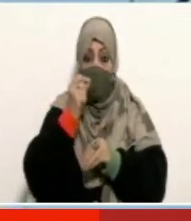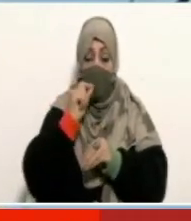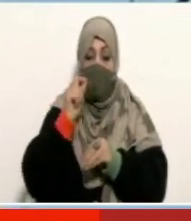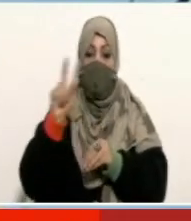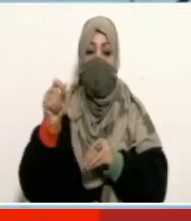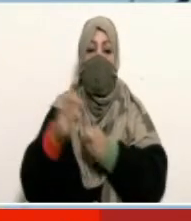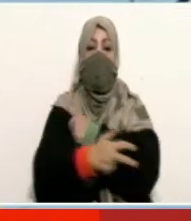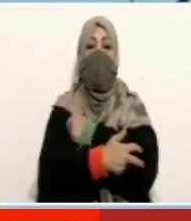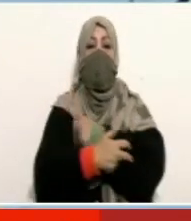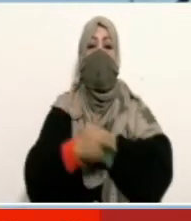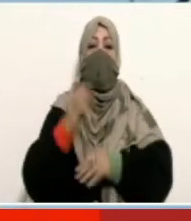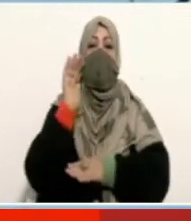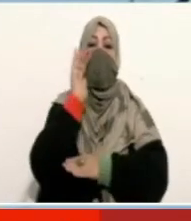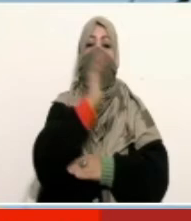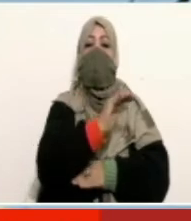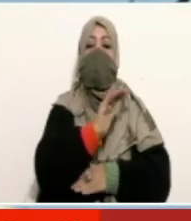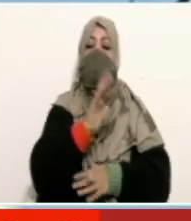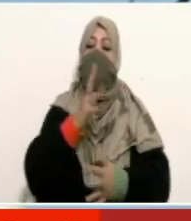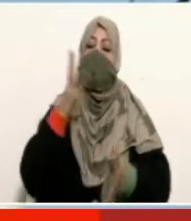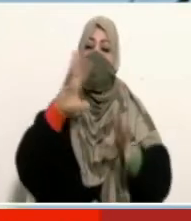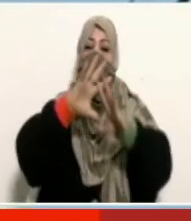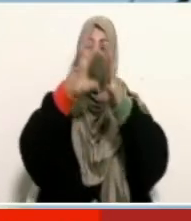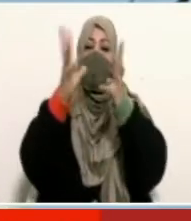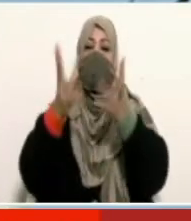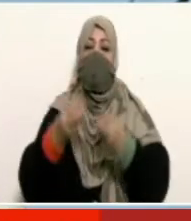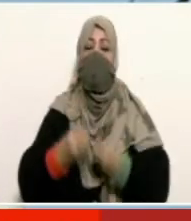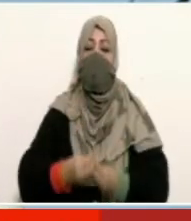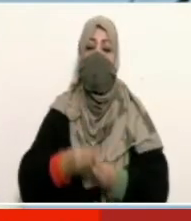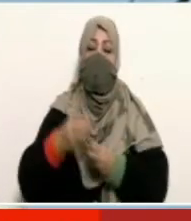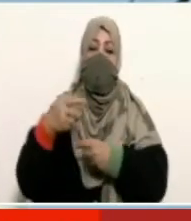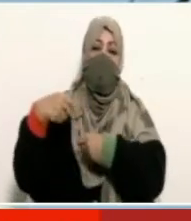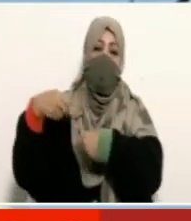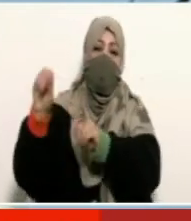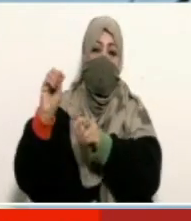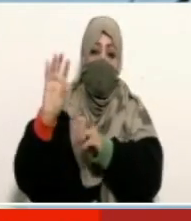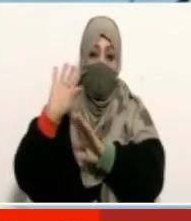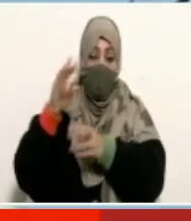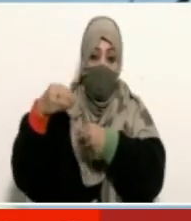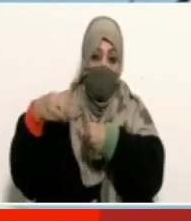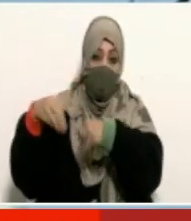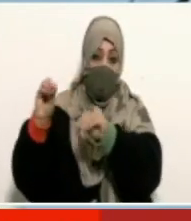يخرج الزكاة من ثمنه، إذا باعه مثلا بألف دينار نقول له عليك أن